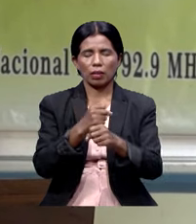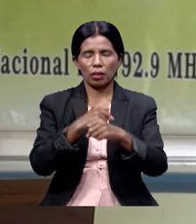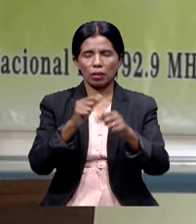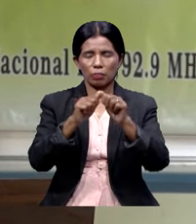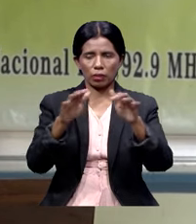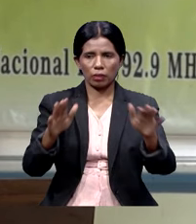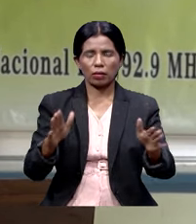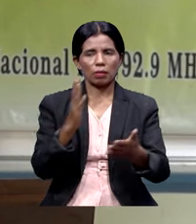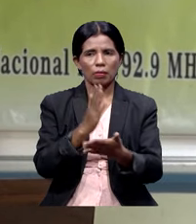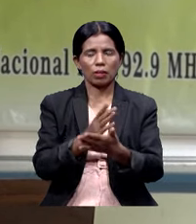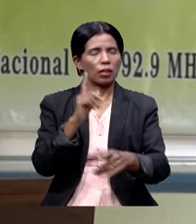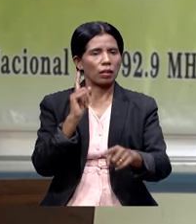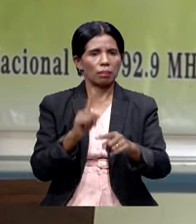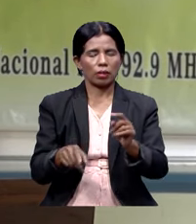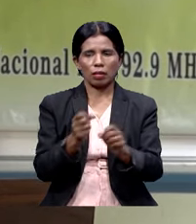ho prevenção la beli halo